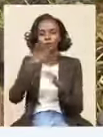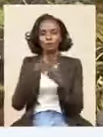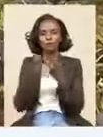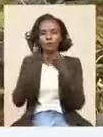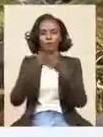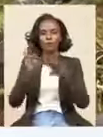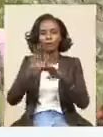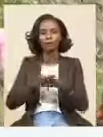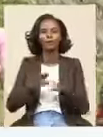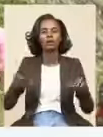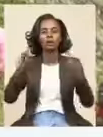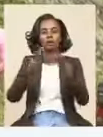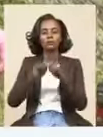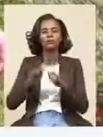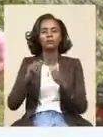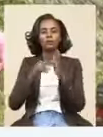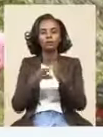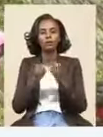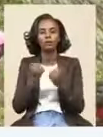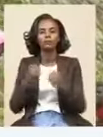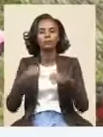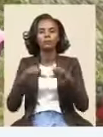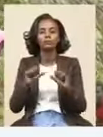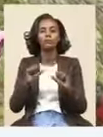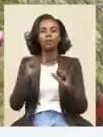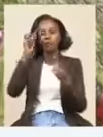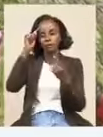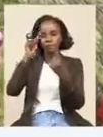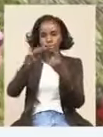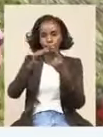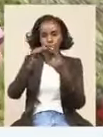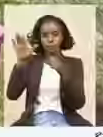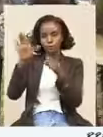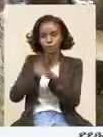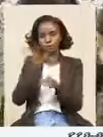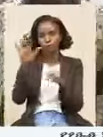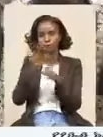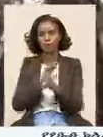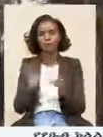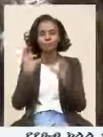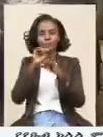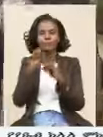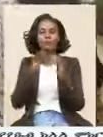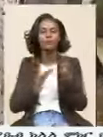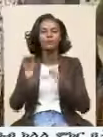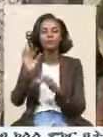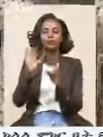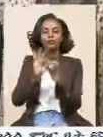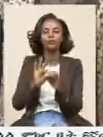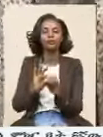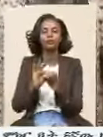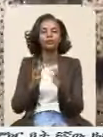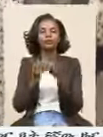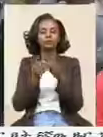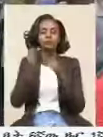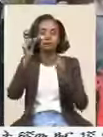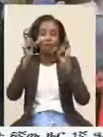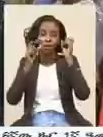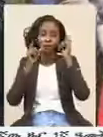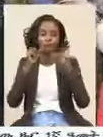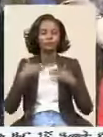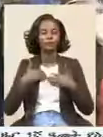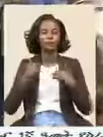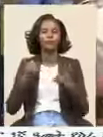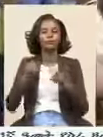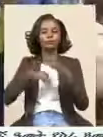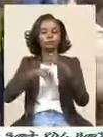ቀበላት ላይ በእንዲህ አይነት መልኩ ተጠናክሮ ይቀጥላል። ያቀድነውን እቅድ ሙሉ በሙሉ እስክንጨርስ፣ ከዛም በላይ እስክንተክል ድረስ በንቅናቄ